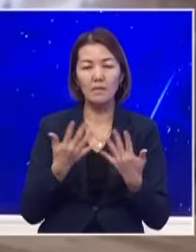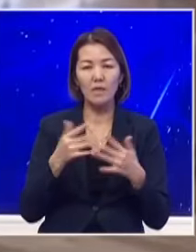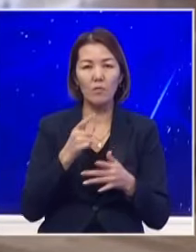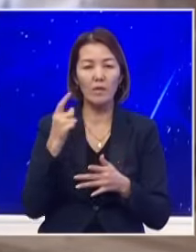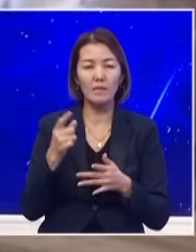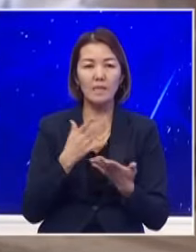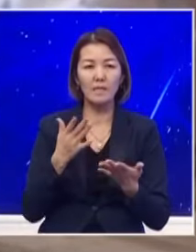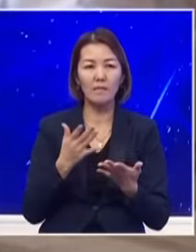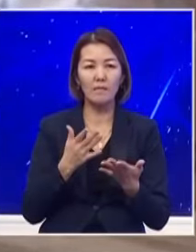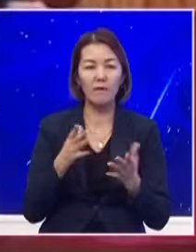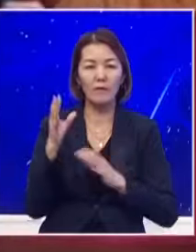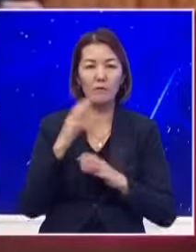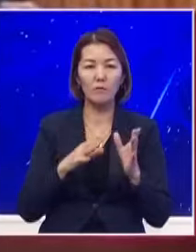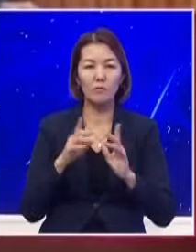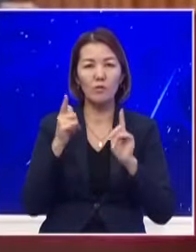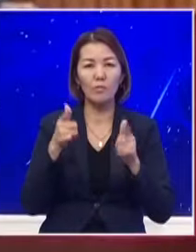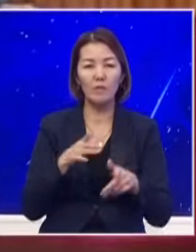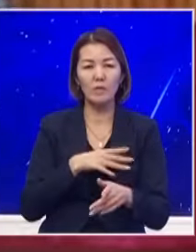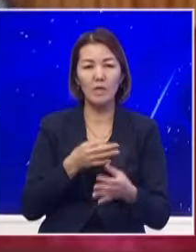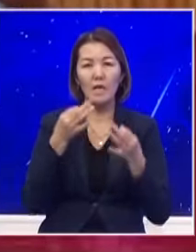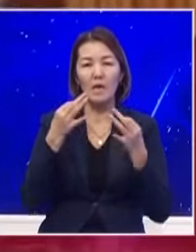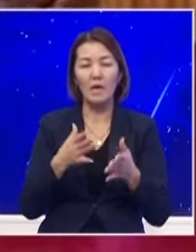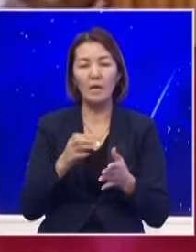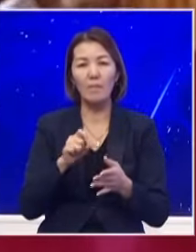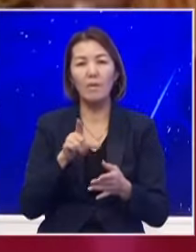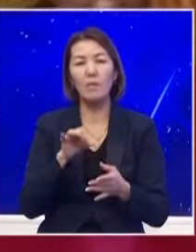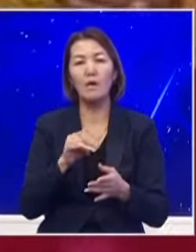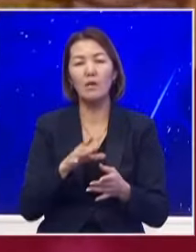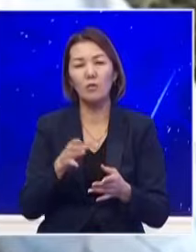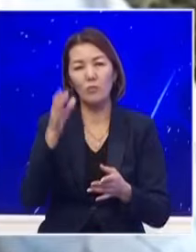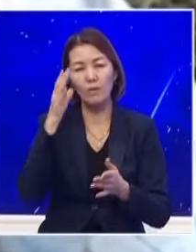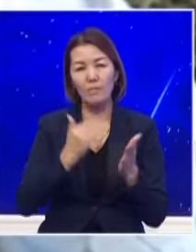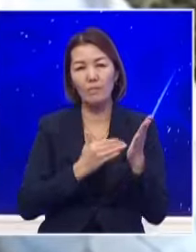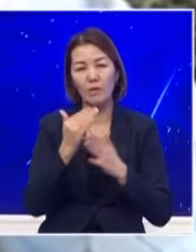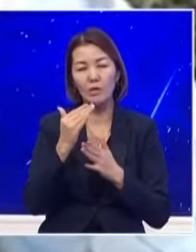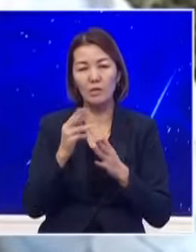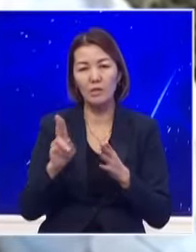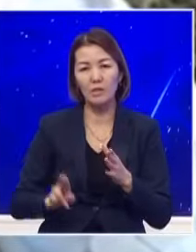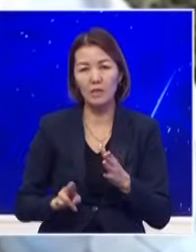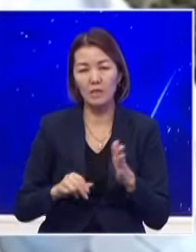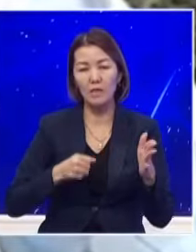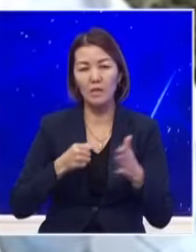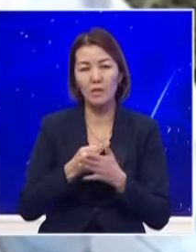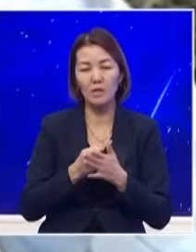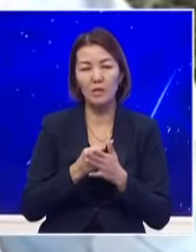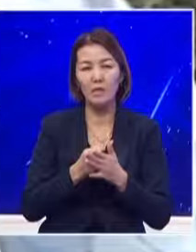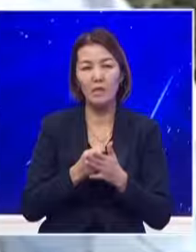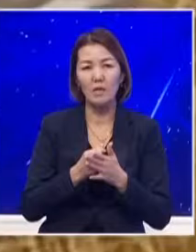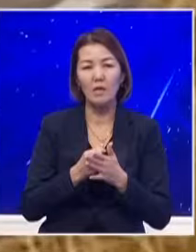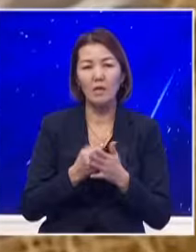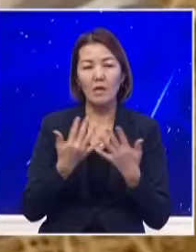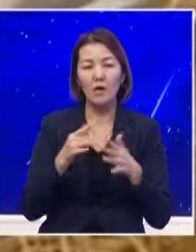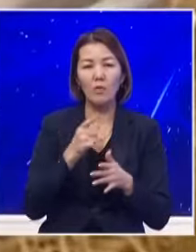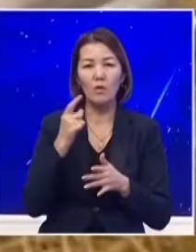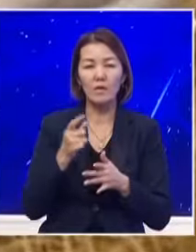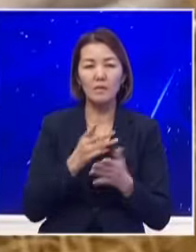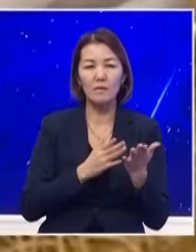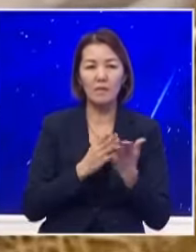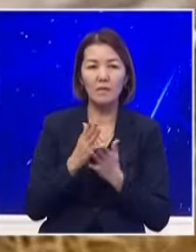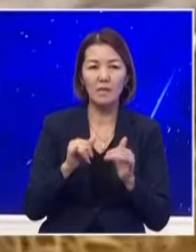шаруашылығы институтында білім алды. Қарапайым агроном қызметінен бастап, білікті басшыға дейін көтерілді. Саналы ғұмырында ауданның ауыл шаруашылық